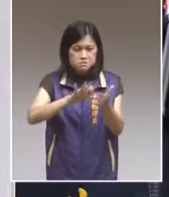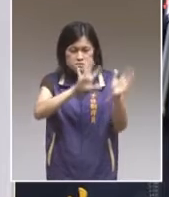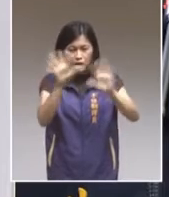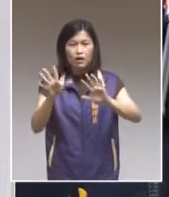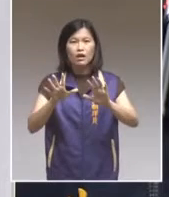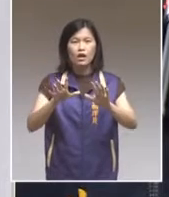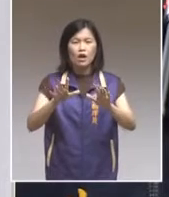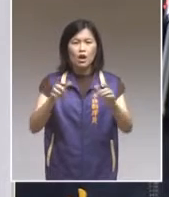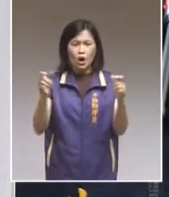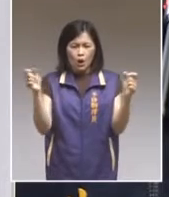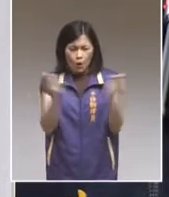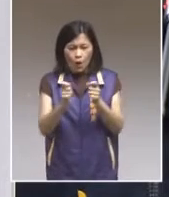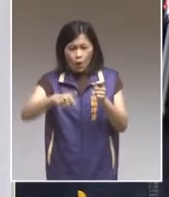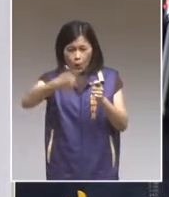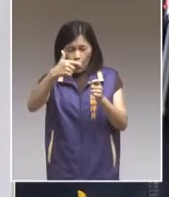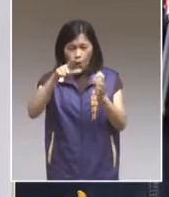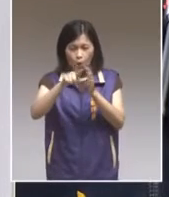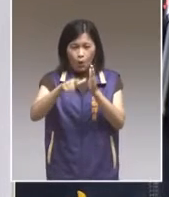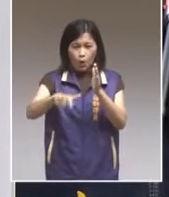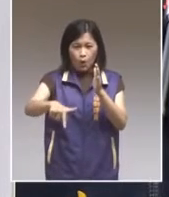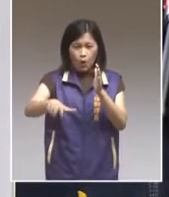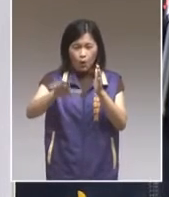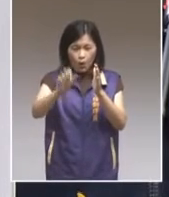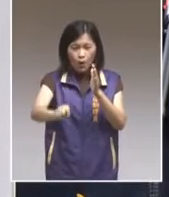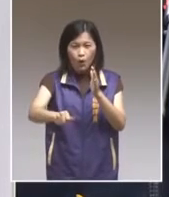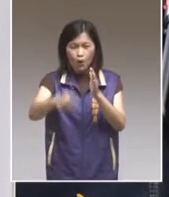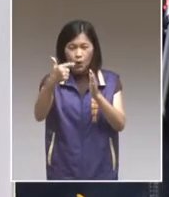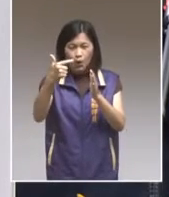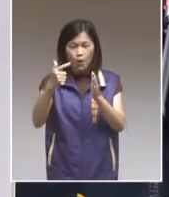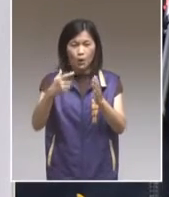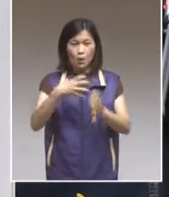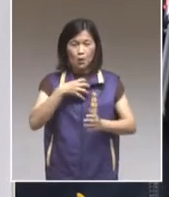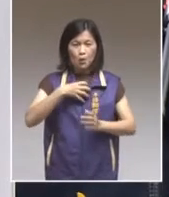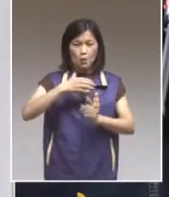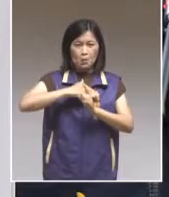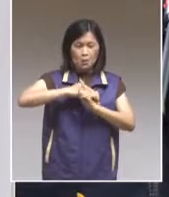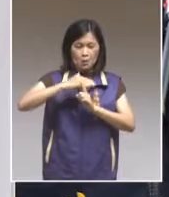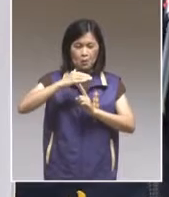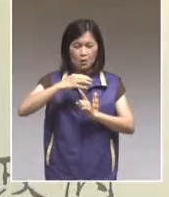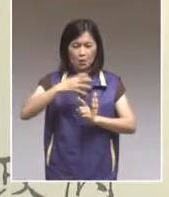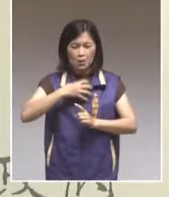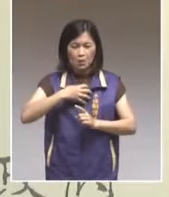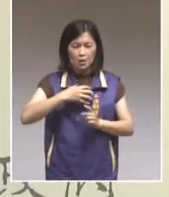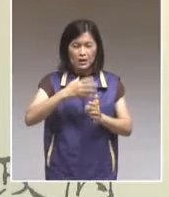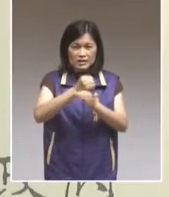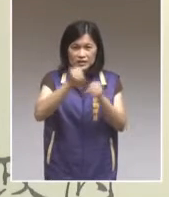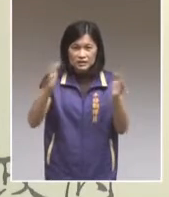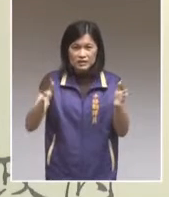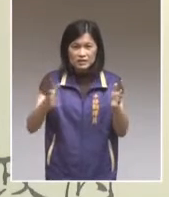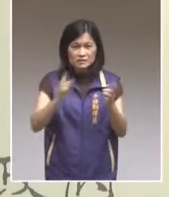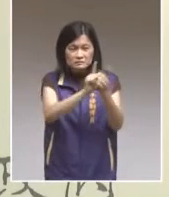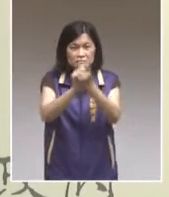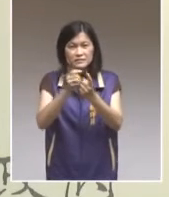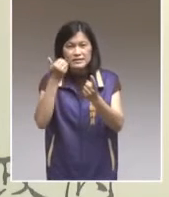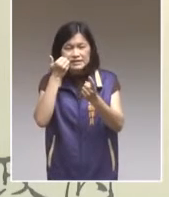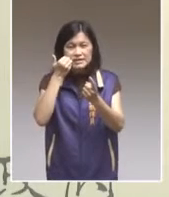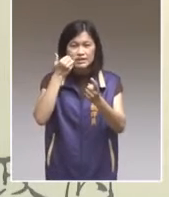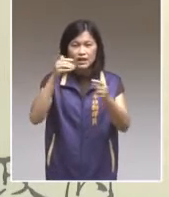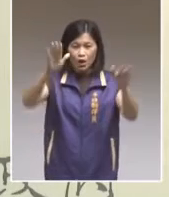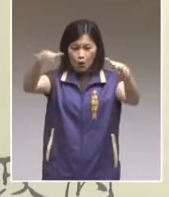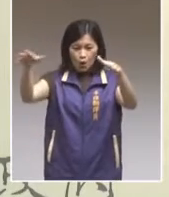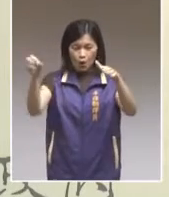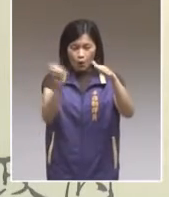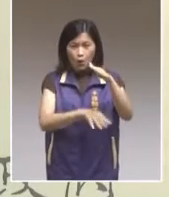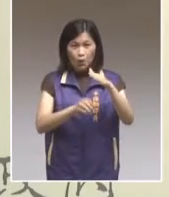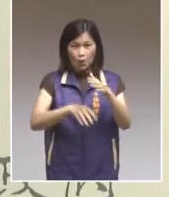到这个您所在这段期间您风险期间跟您接触的对象，那框列裁剪之后，那